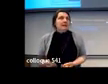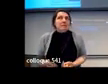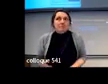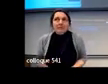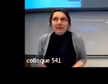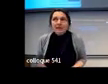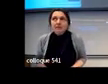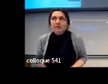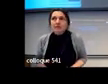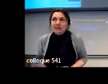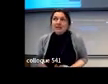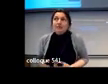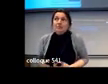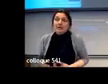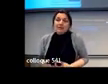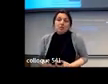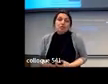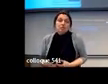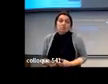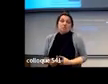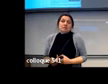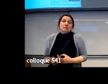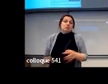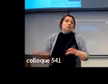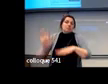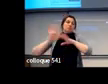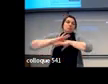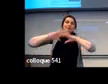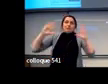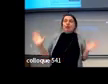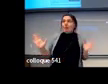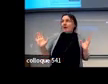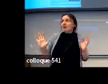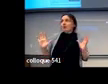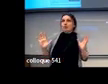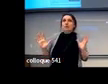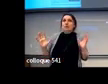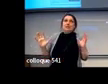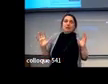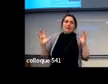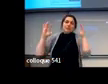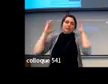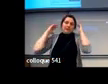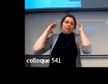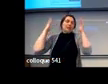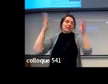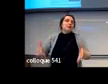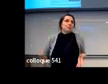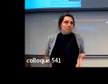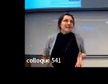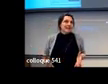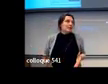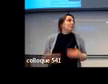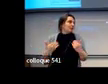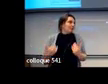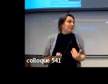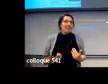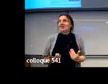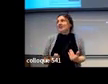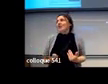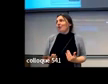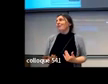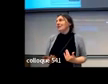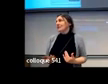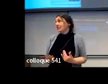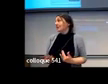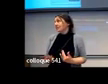BY, mais rien n'empêche que, de façon globale, je vois juste que c'est normal d'avoir une entente de publication où